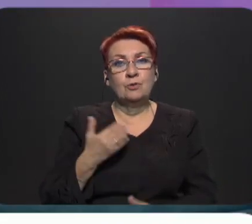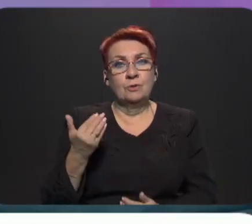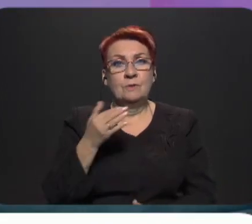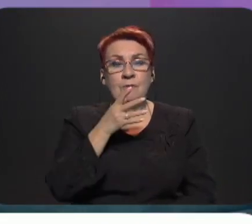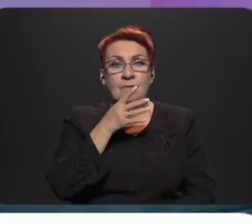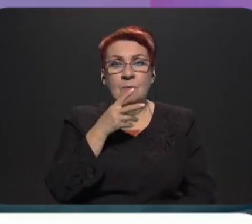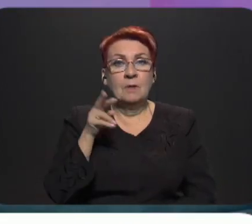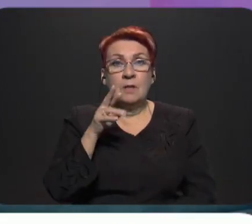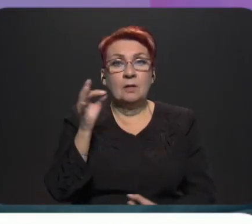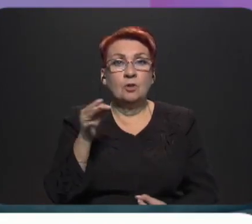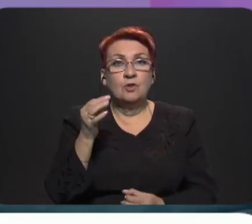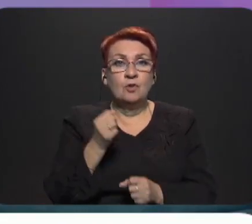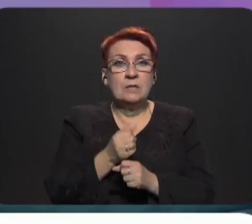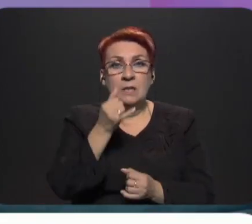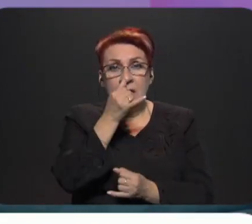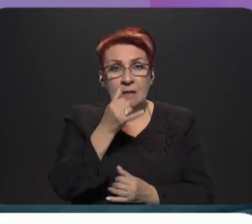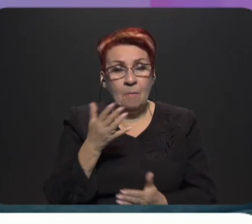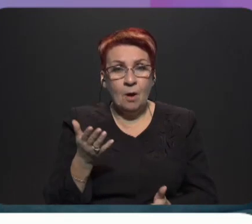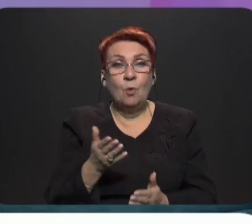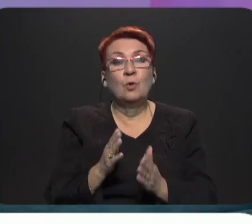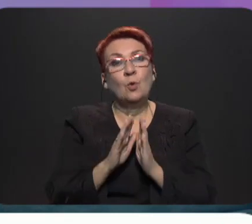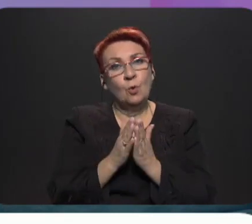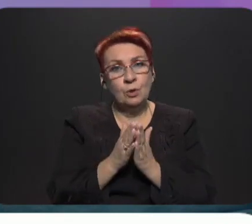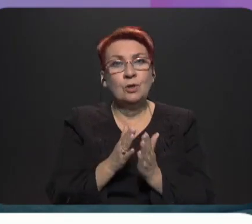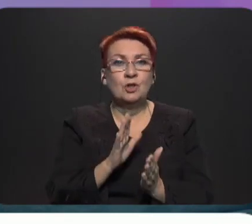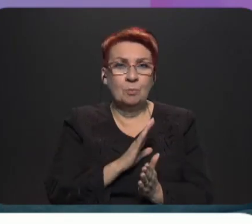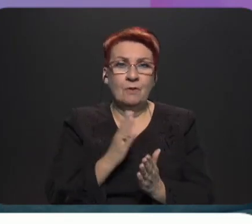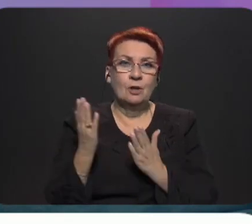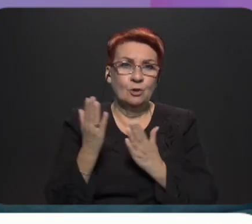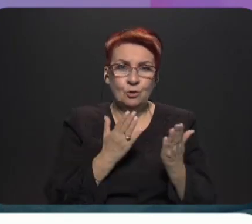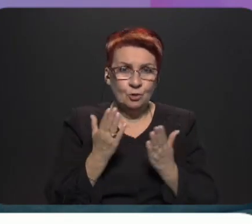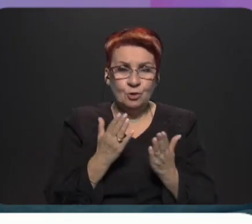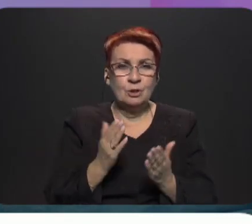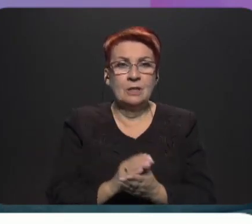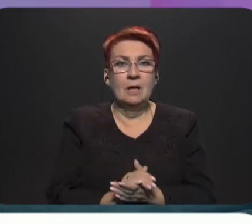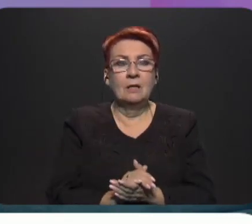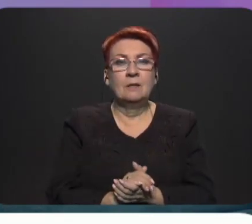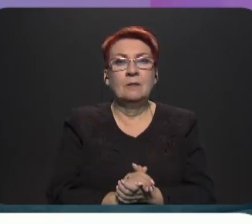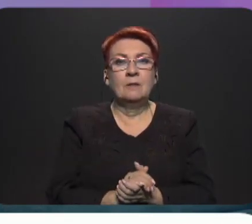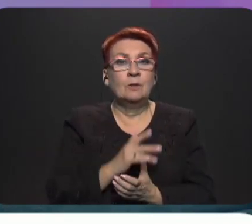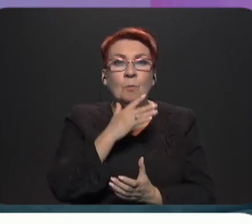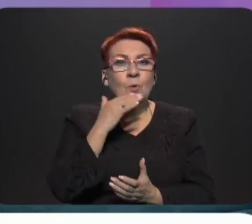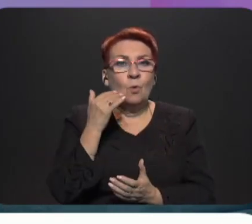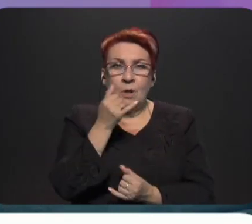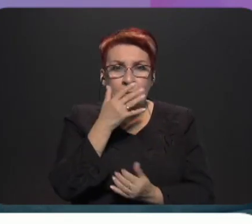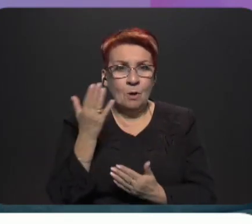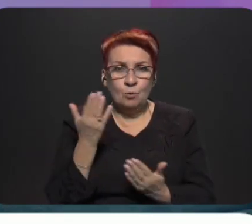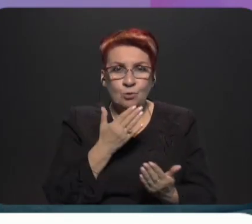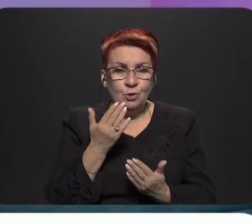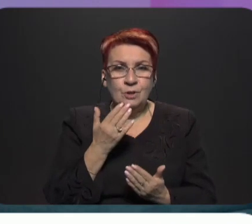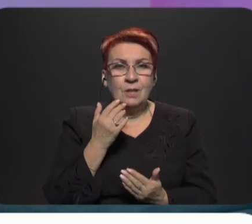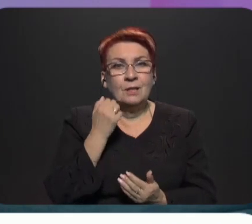Я ничего не могу делать. Ну, книжки я иногда читаю, но целый день я не могу читать. Ну, и иногда